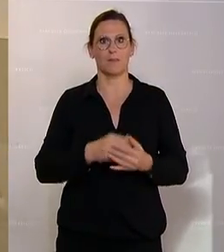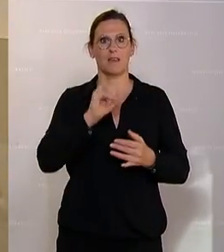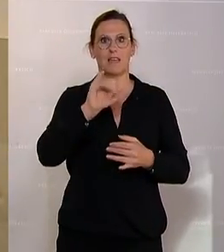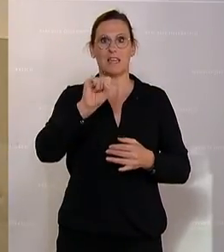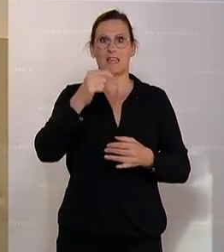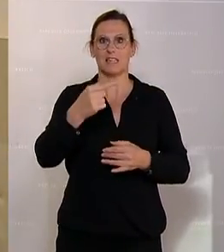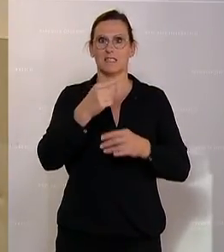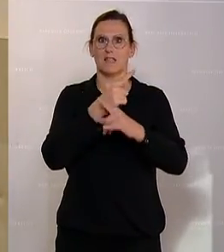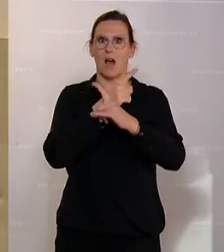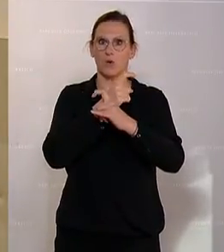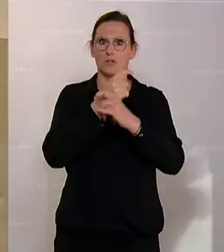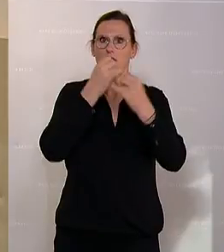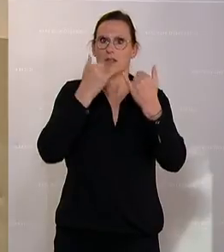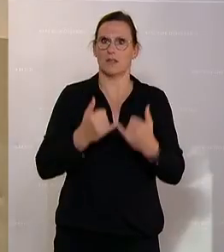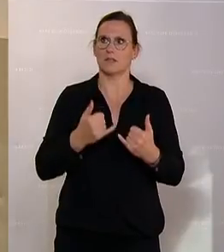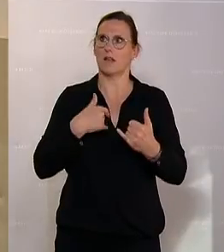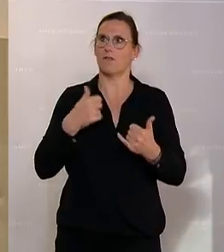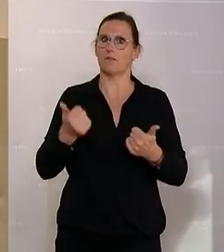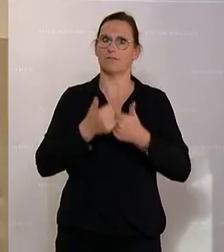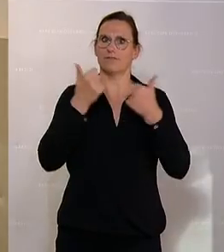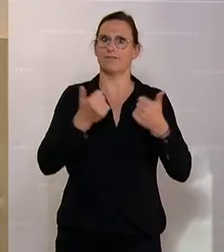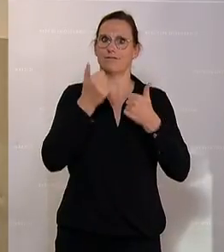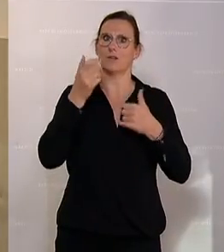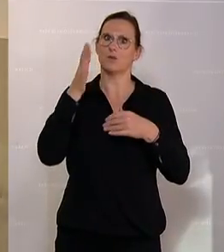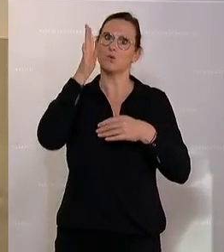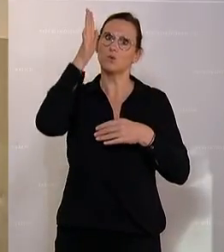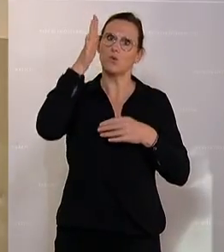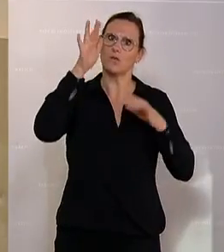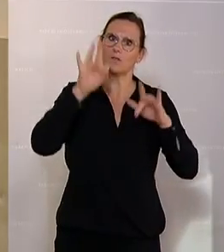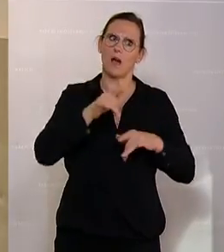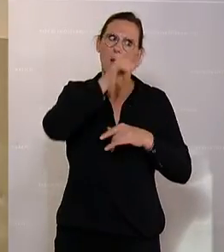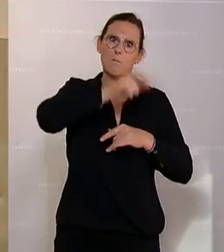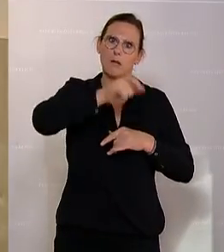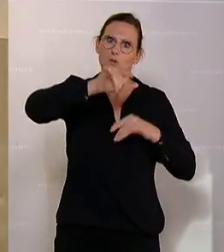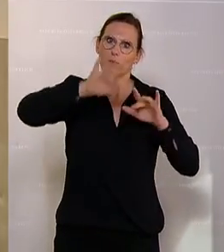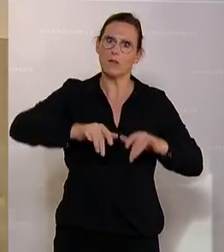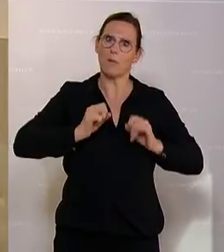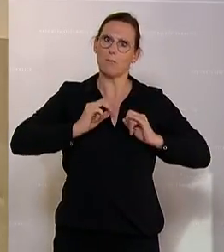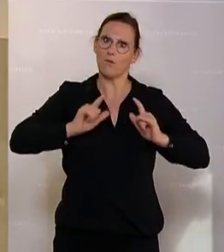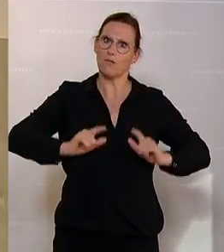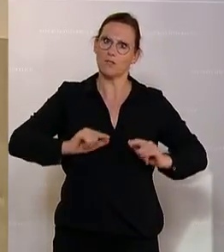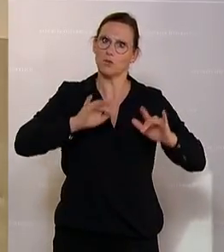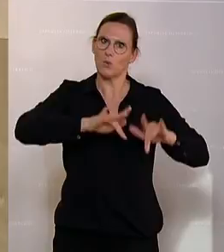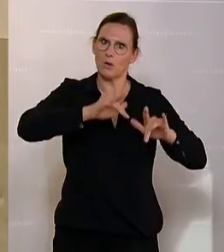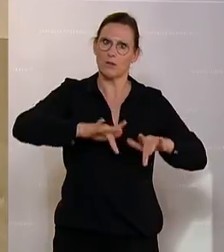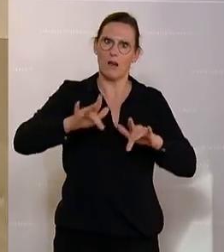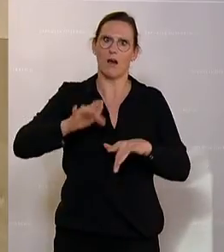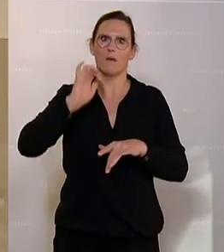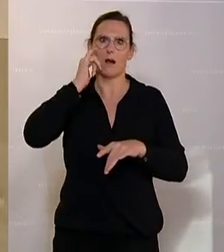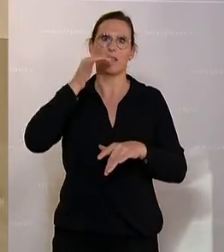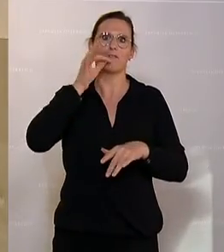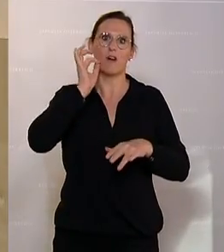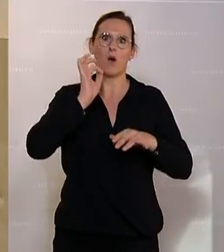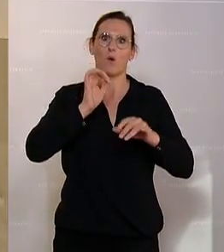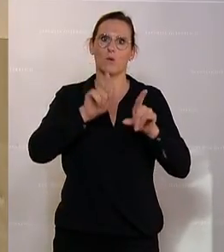nun eine, glaube ich, prächtige Zukunft. Es liegt an den Personen dort, an den Professoren und Professorinnen, und auch an den Präsidenten,